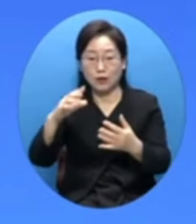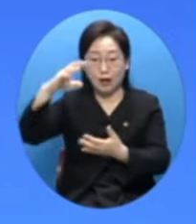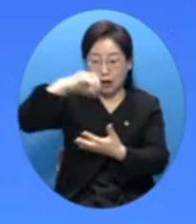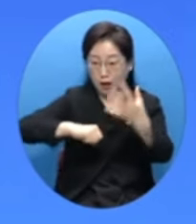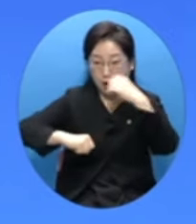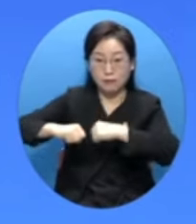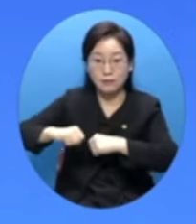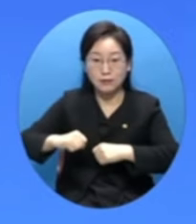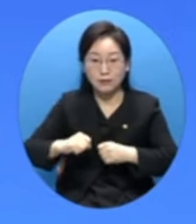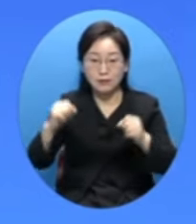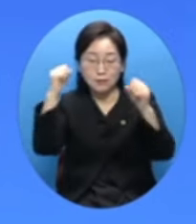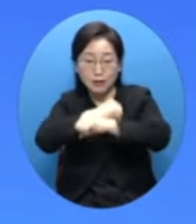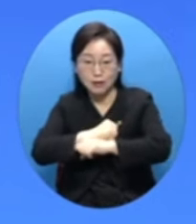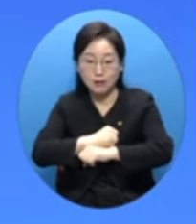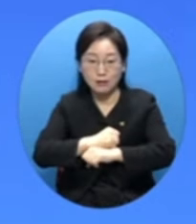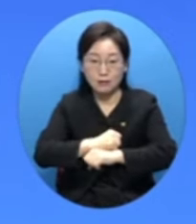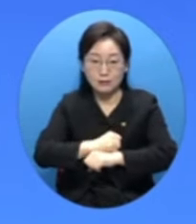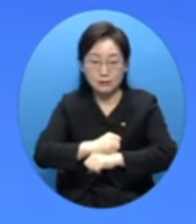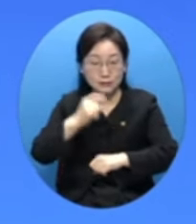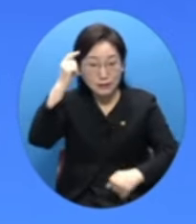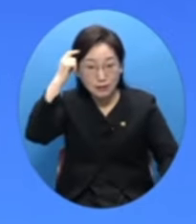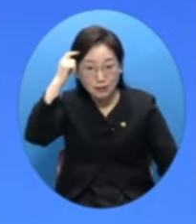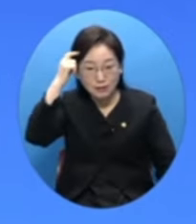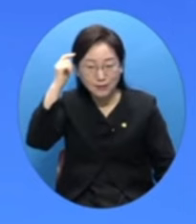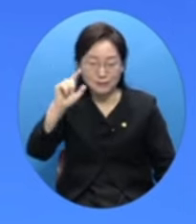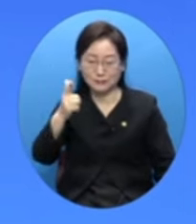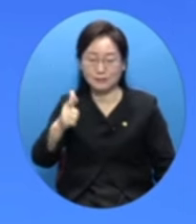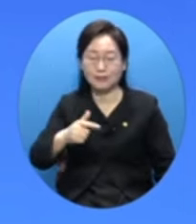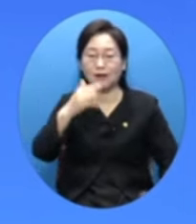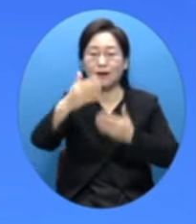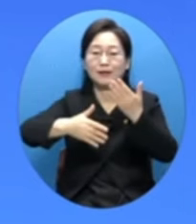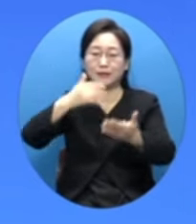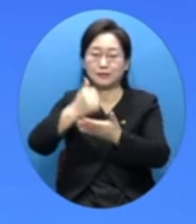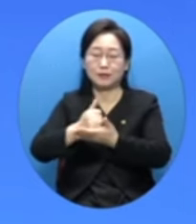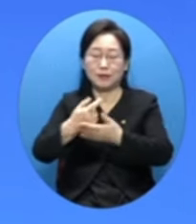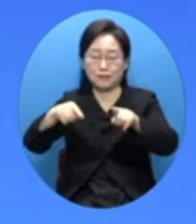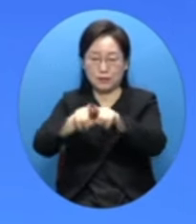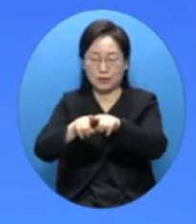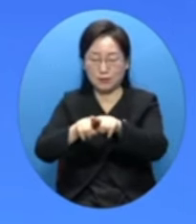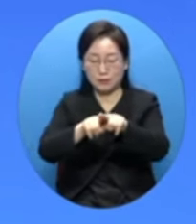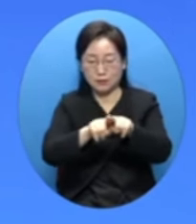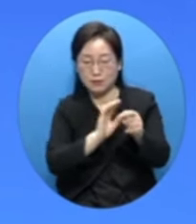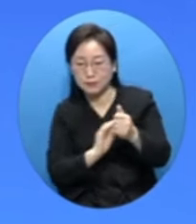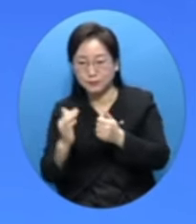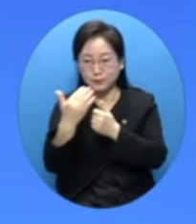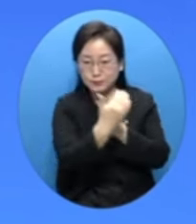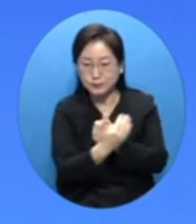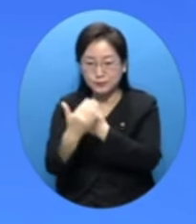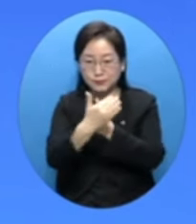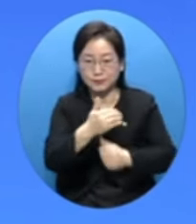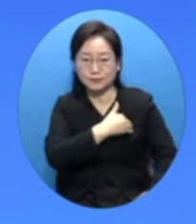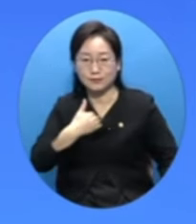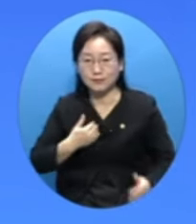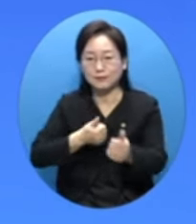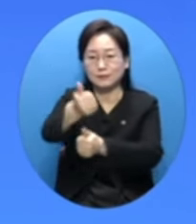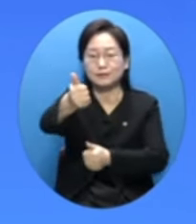잡아먹으려고 우리를 무너뜨리려고 해도 만군의 야훼 하나님이 함께 하시기 때문에 우리는 넉넉히 이길 수 있게 되는